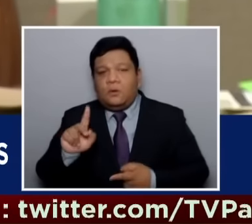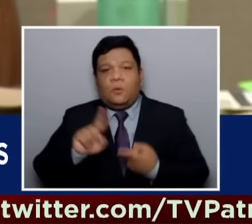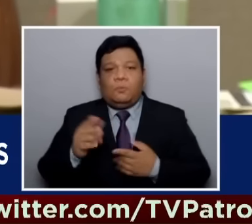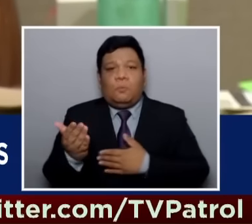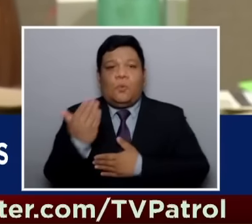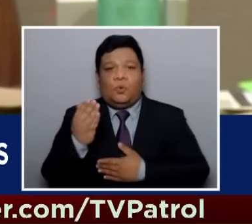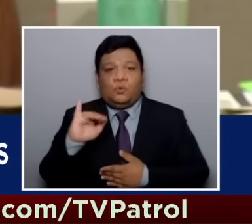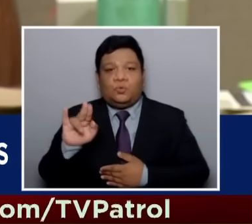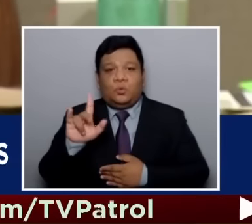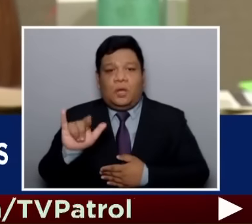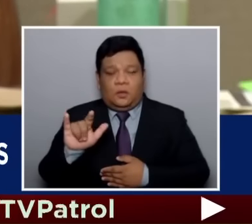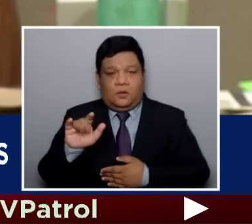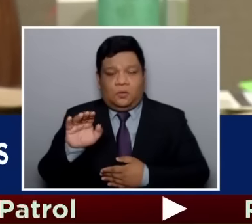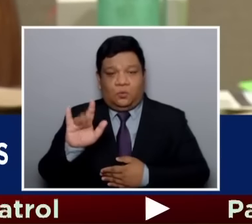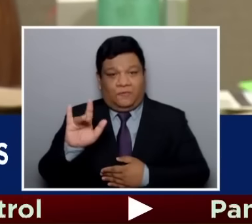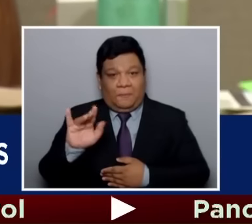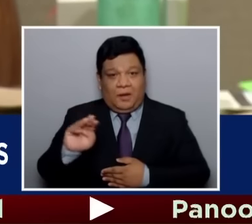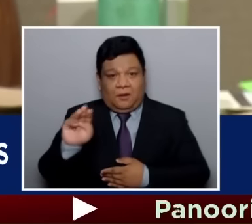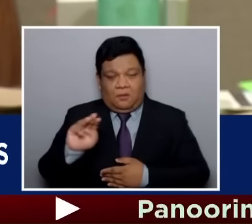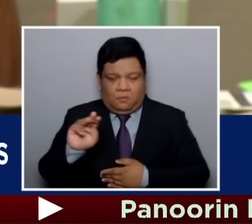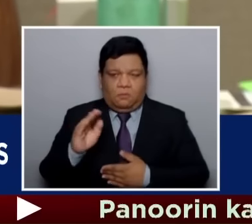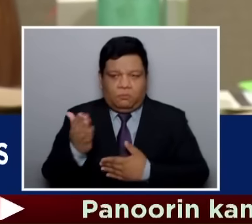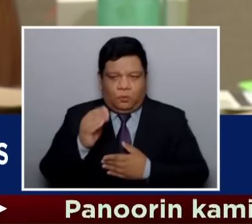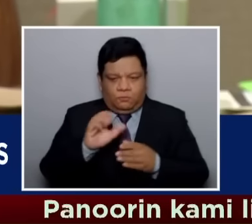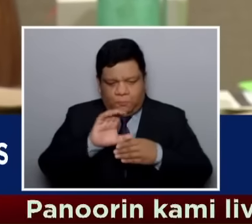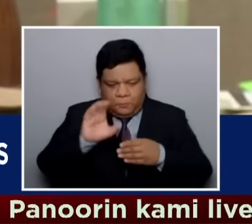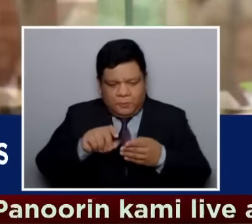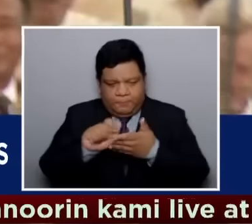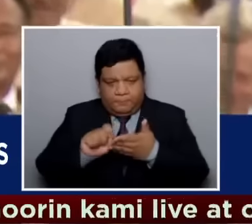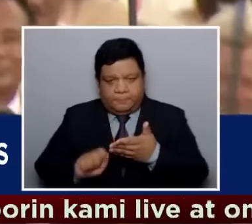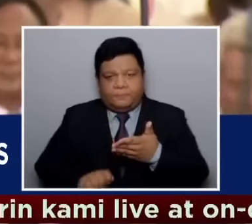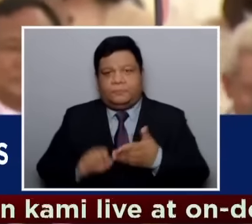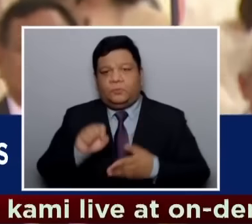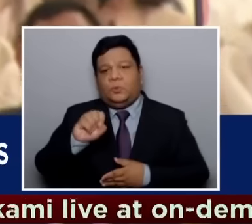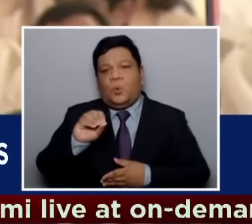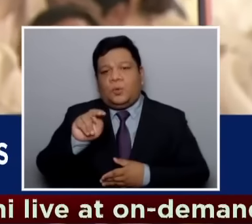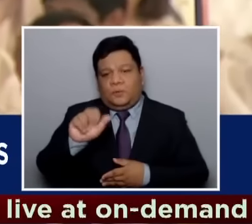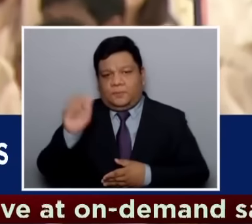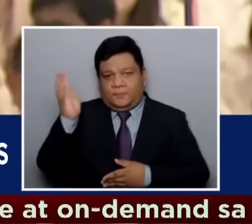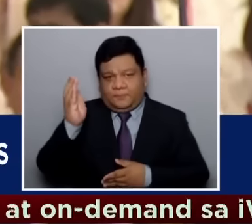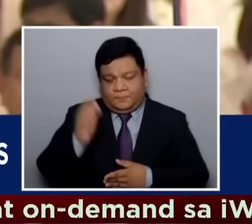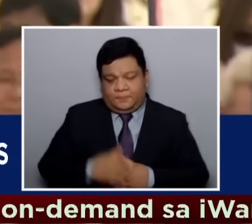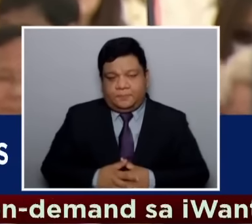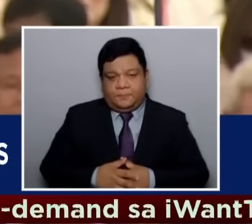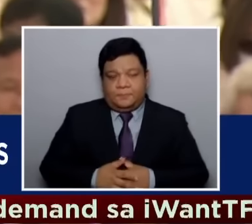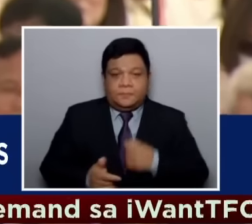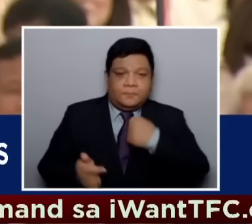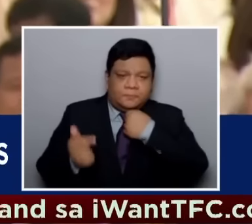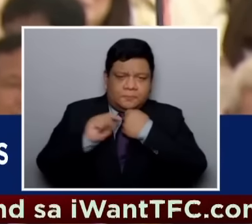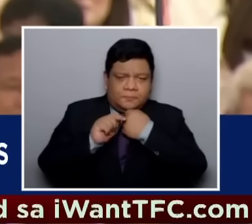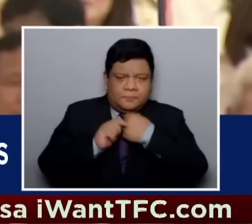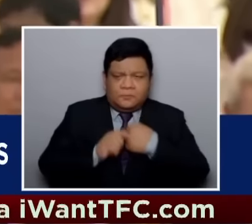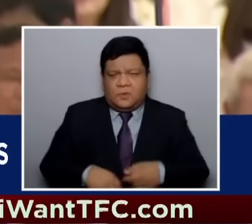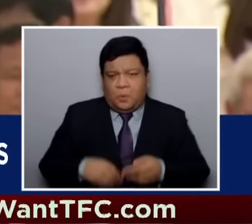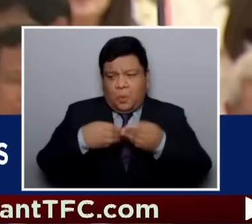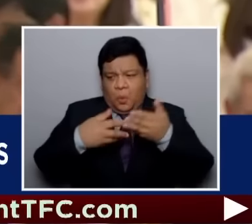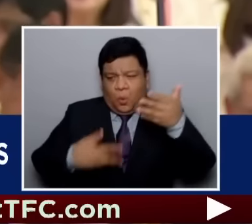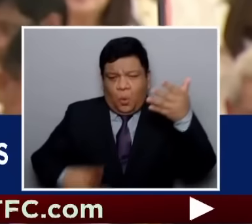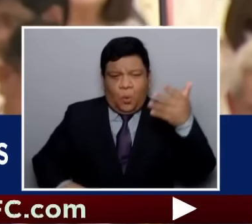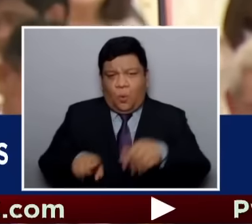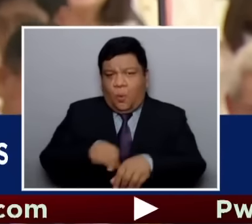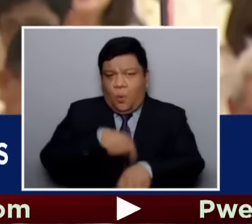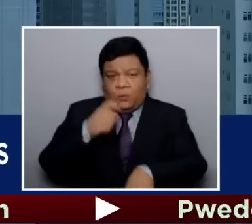of Monday to finalize his SONA message. Hindi pa masabi ni Rodriguez kung gaano kahaba ang magiging